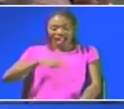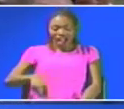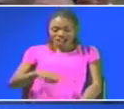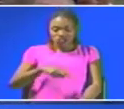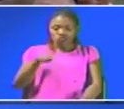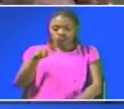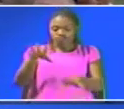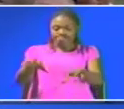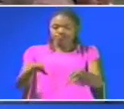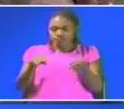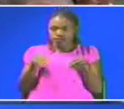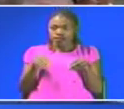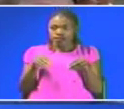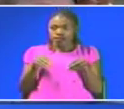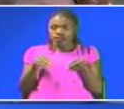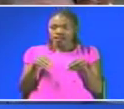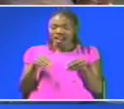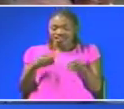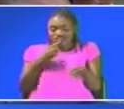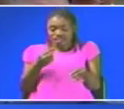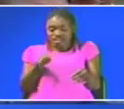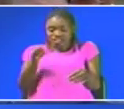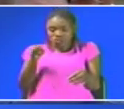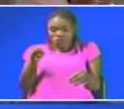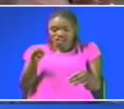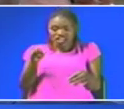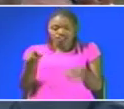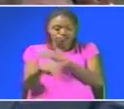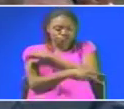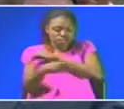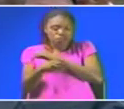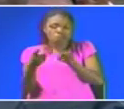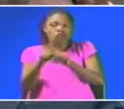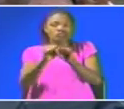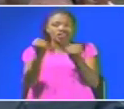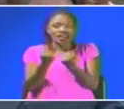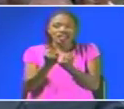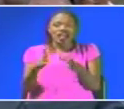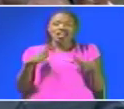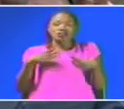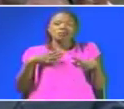tutaichukua kama ni kahawa imeibiwa kutoka kwa society zetu. Na wale tutapata wakisafirisha hii kahawa bila kuchukua escort,